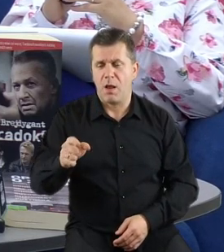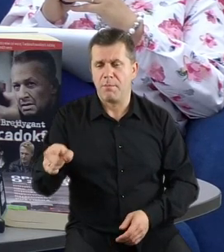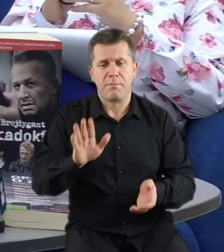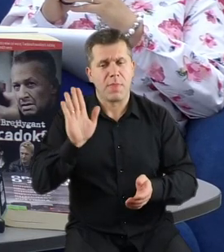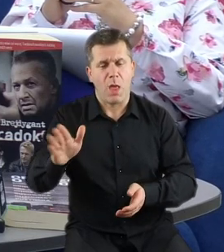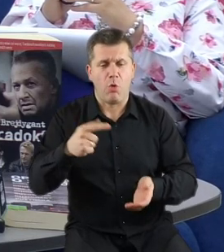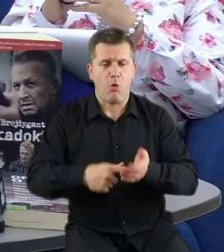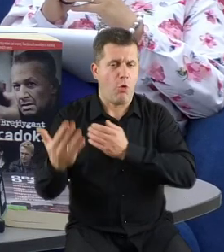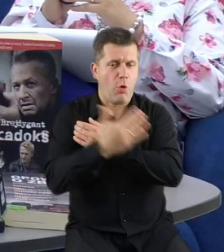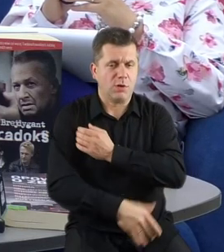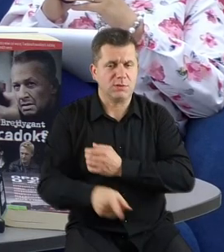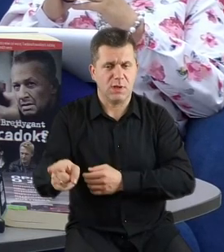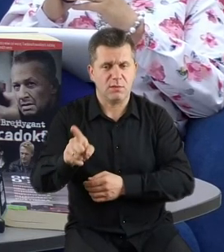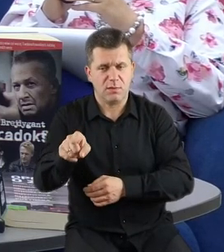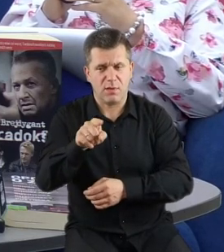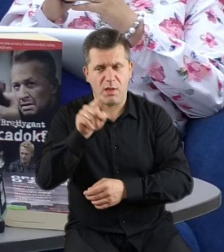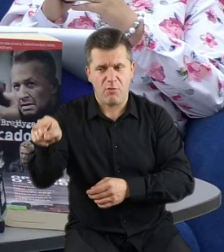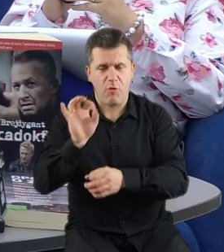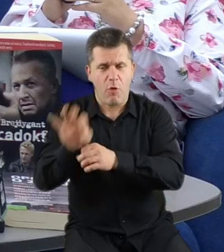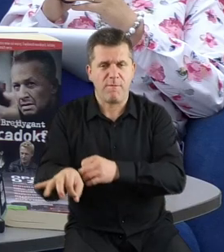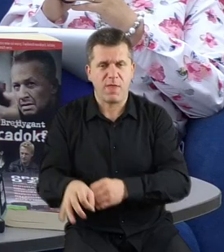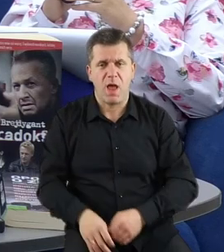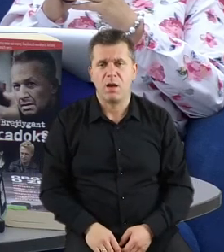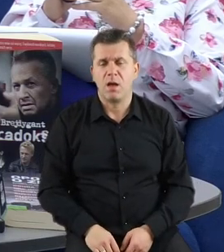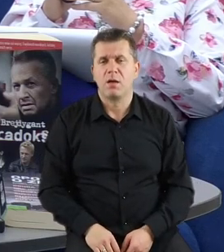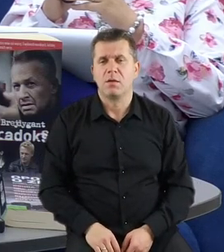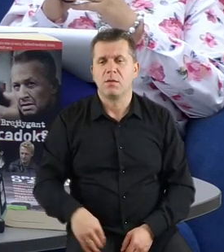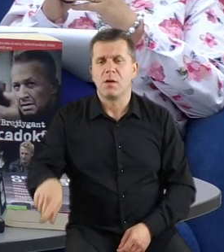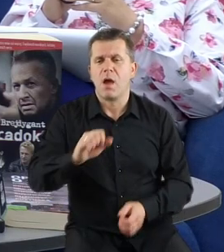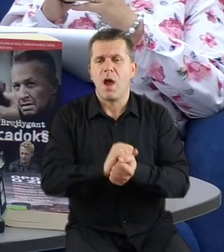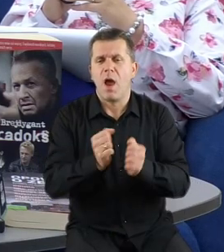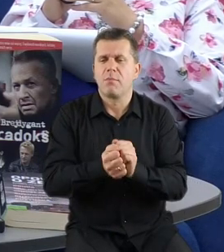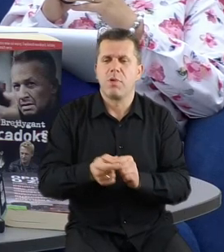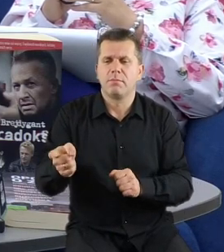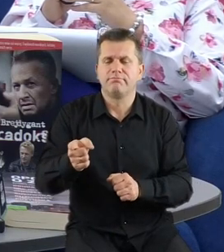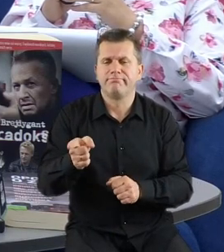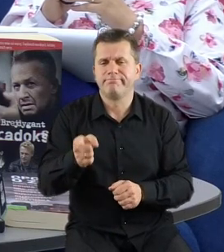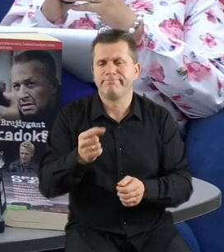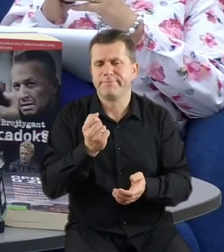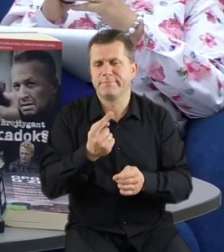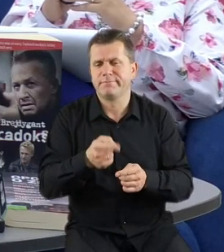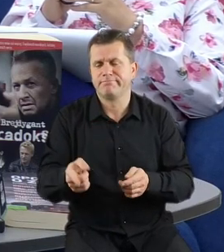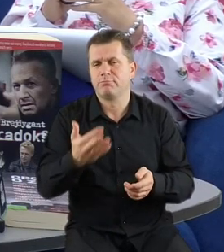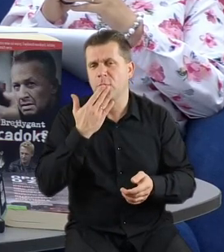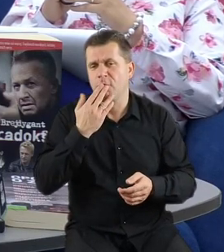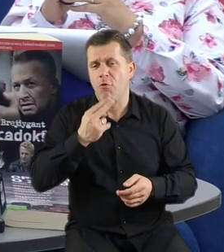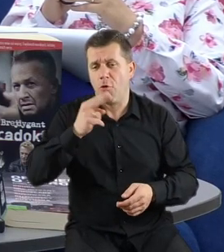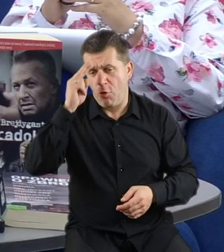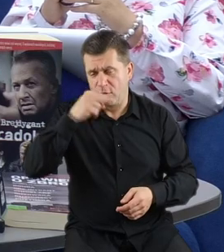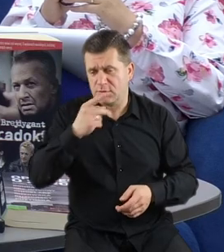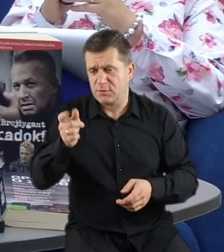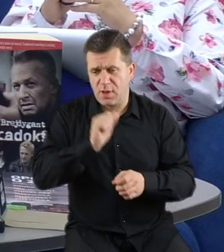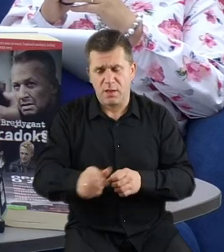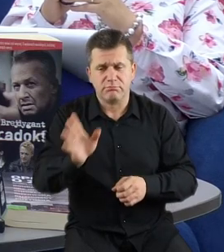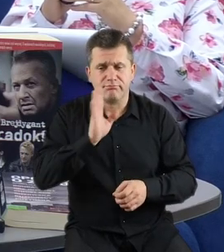być ostatnią jego ofiarą. Nie ma, albo ten wątek jest nie dość uwypuklony. Była mowa o tym, że ojciec jest